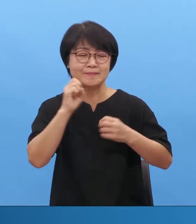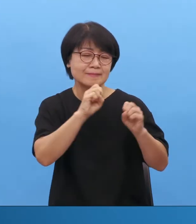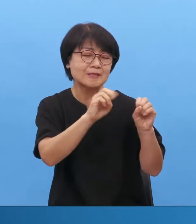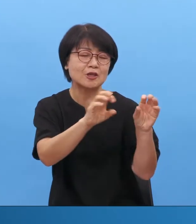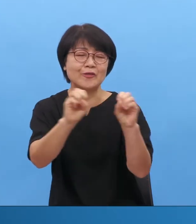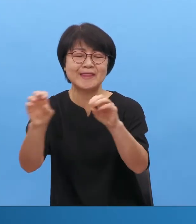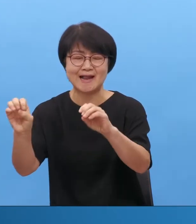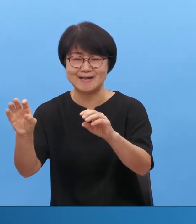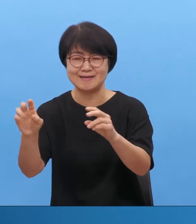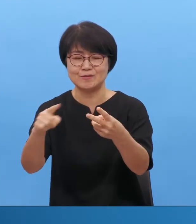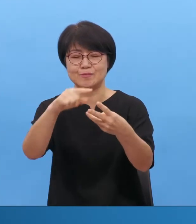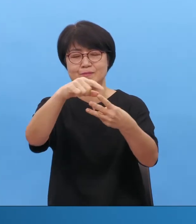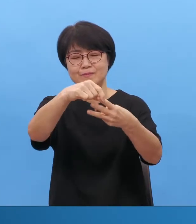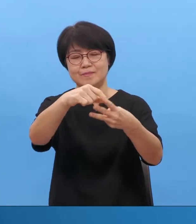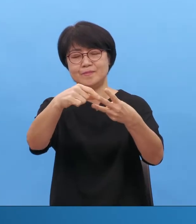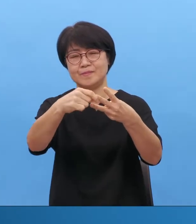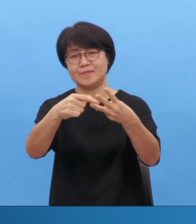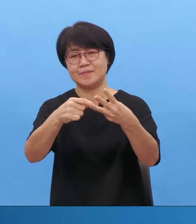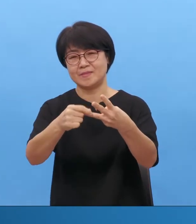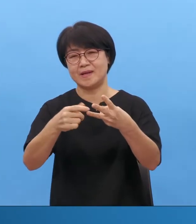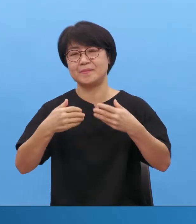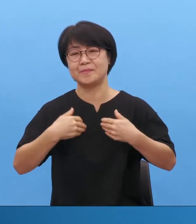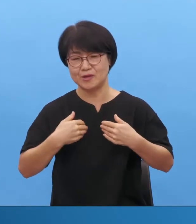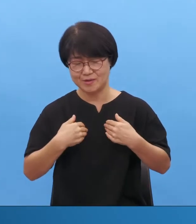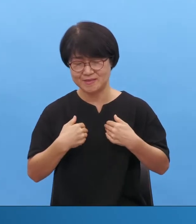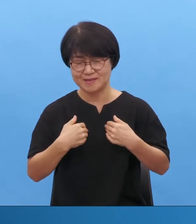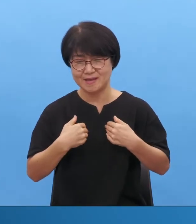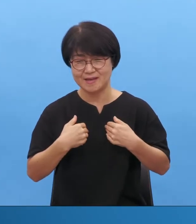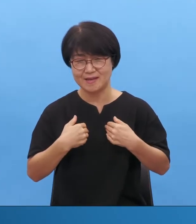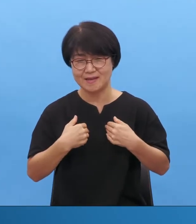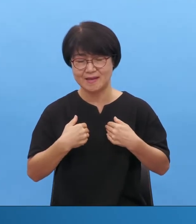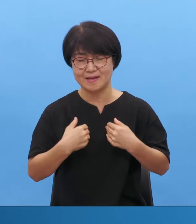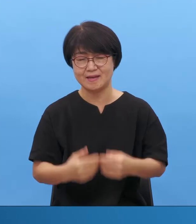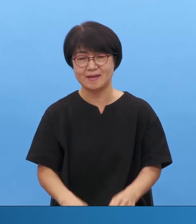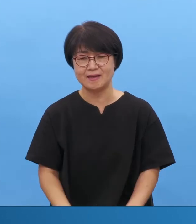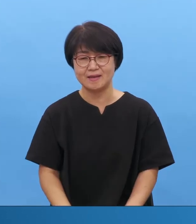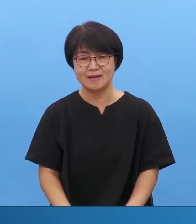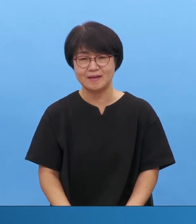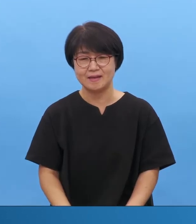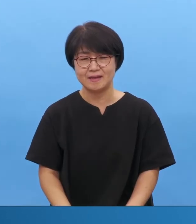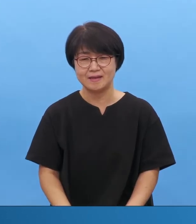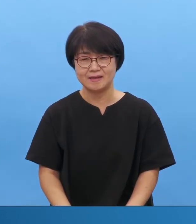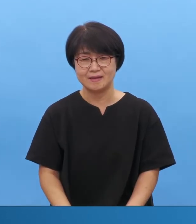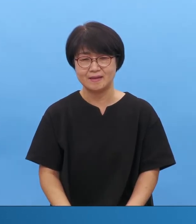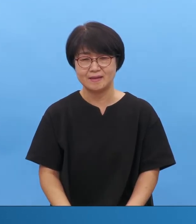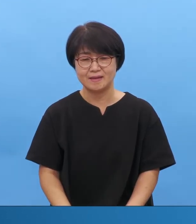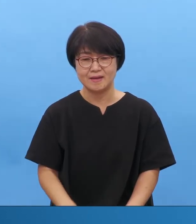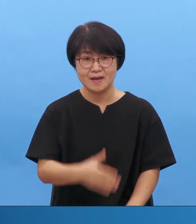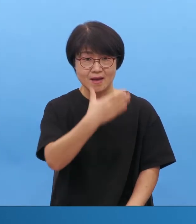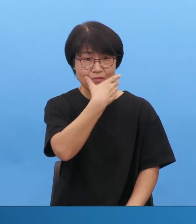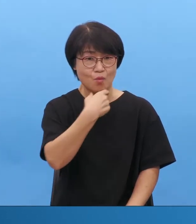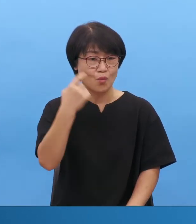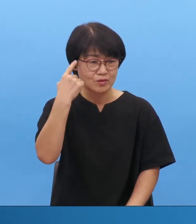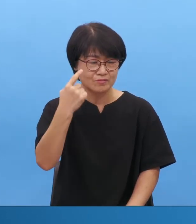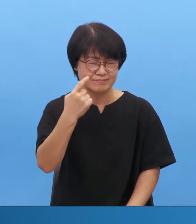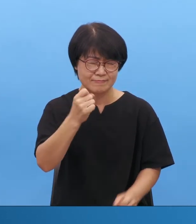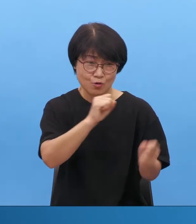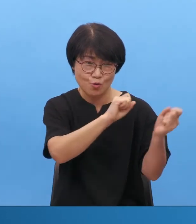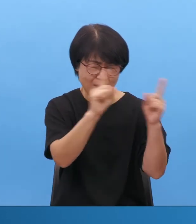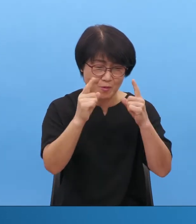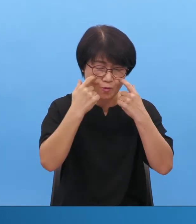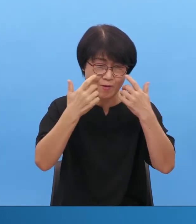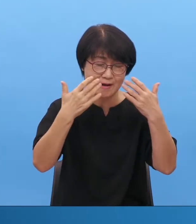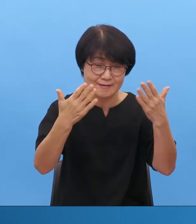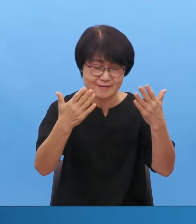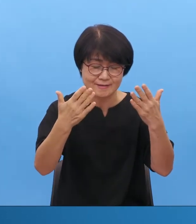안 하고 딴 거 열심히 하면 별 소용없겠죠. 복음 정확하게 이제 우리는 회복하고 누리고 전달하는 파수꾼. There's no use for us to be zealous